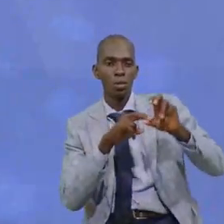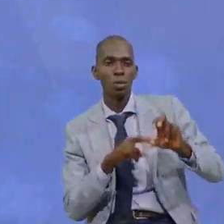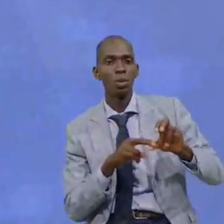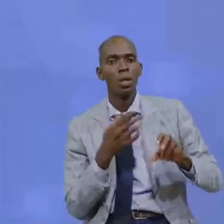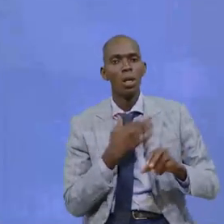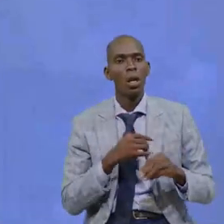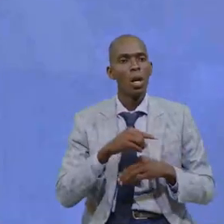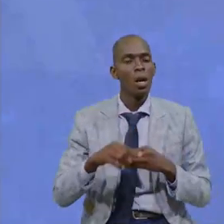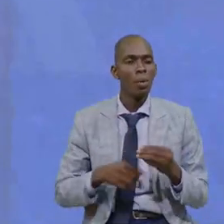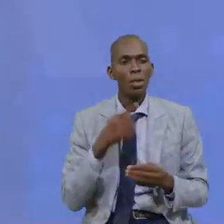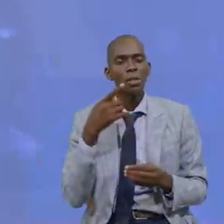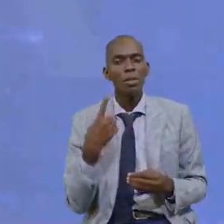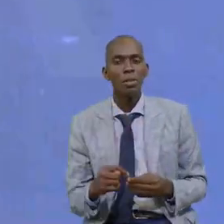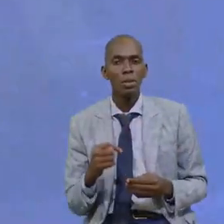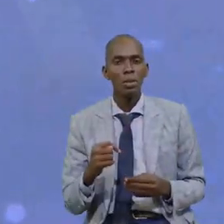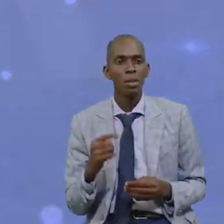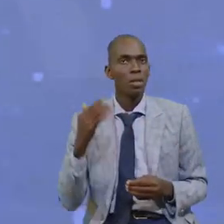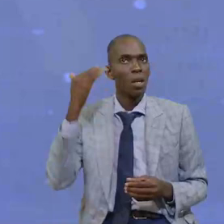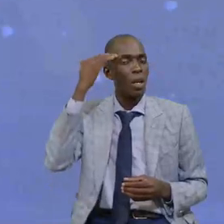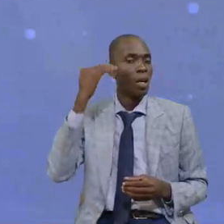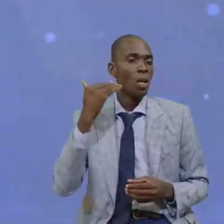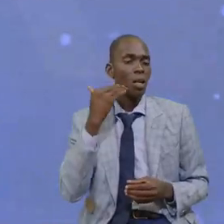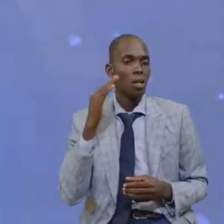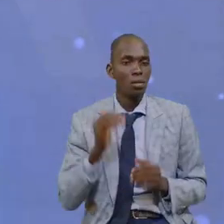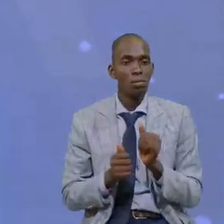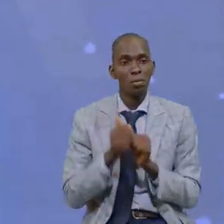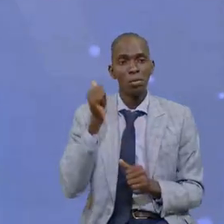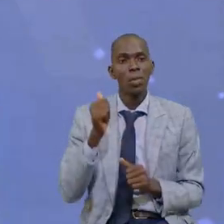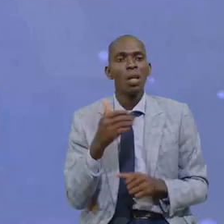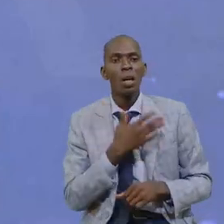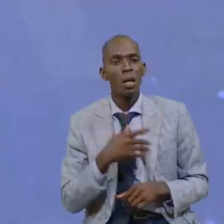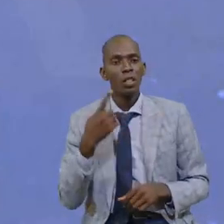des vieillards et des quatre êtres vivants.